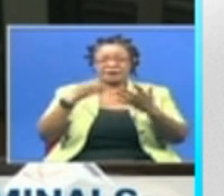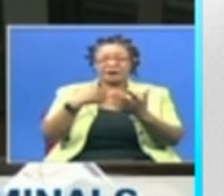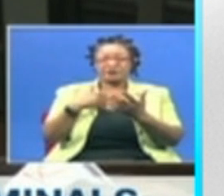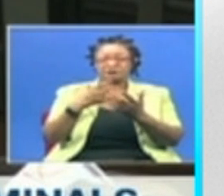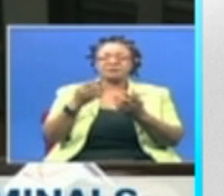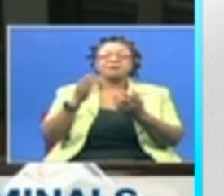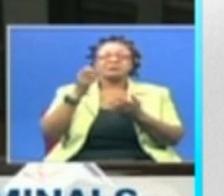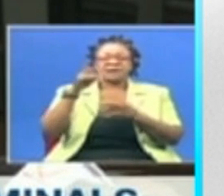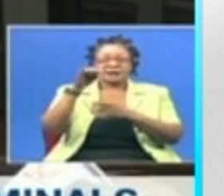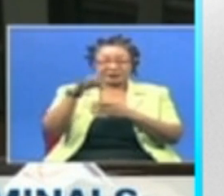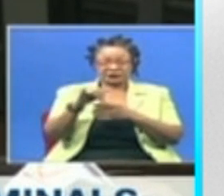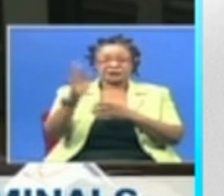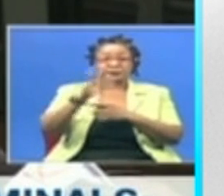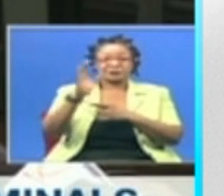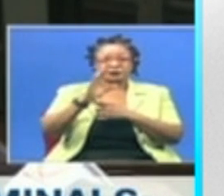Kenya.